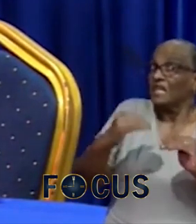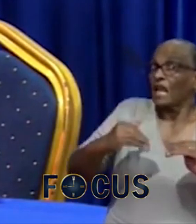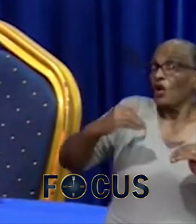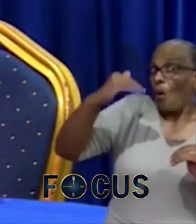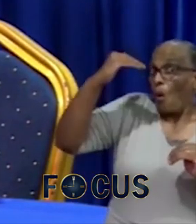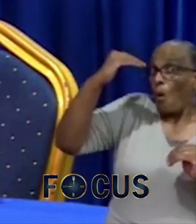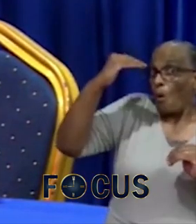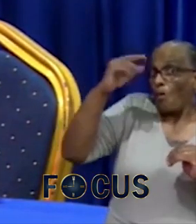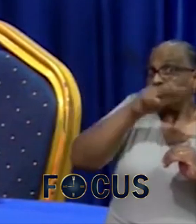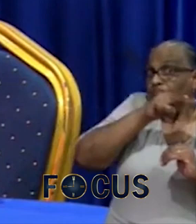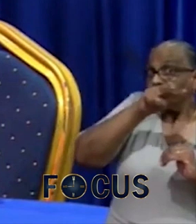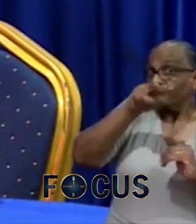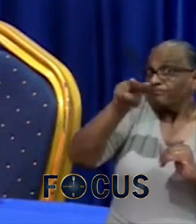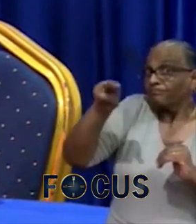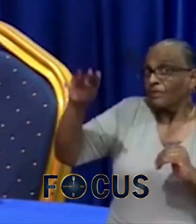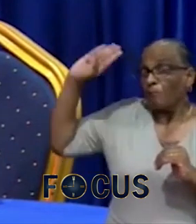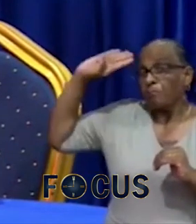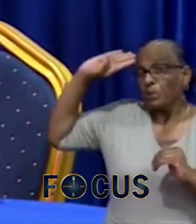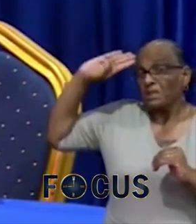is van